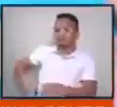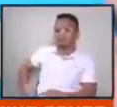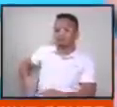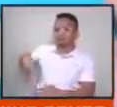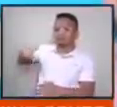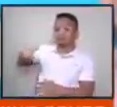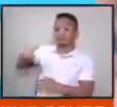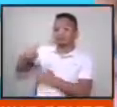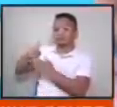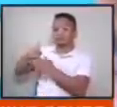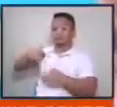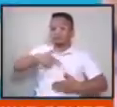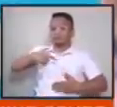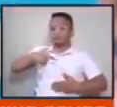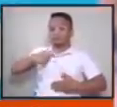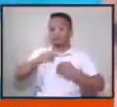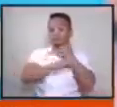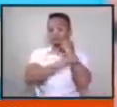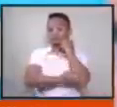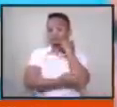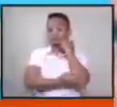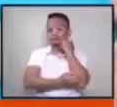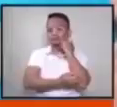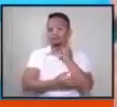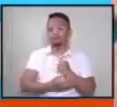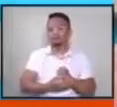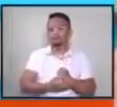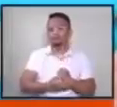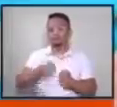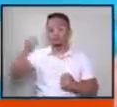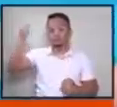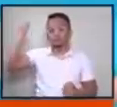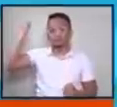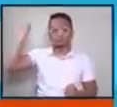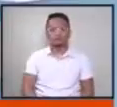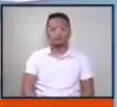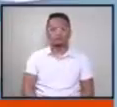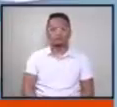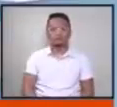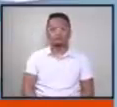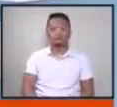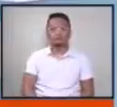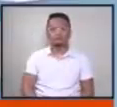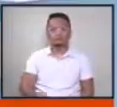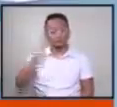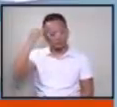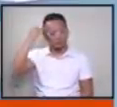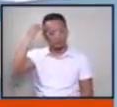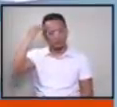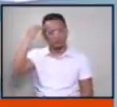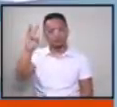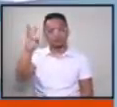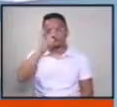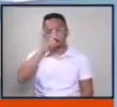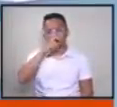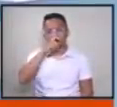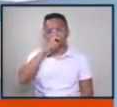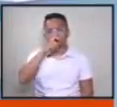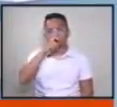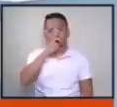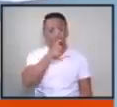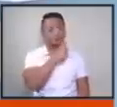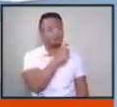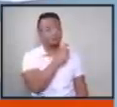siya ng baril sa bag niya. Nakabag po siya. Tapos okay. Pagbunot po niya, pinukpok na po siya ng baril. Si John Michael is 16 years old. Opo. At Marlito.